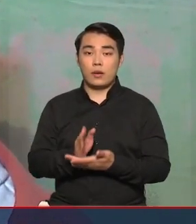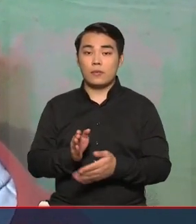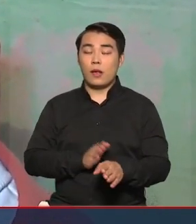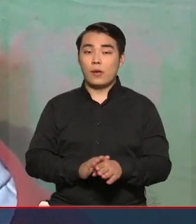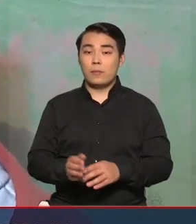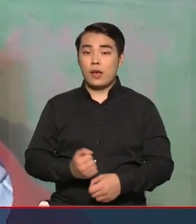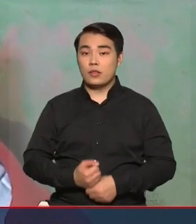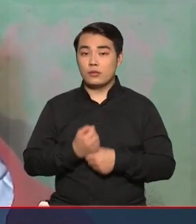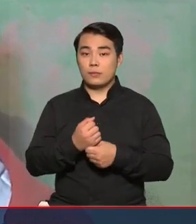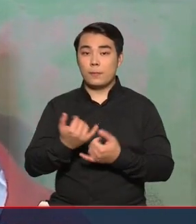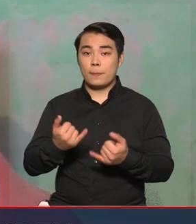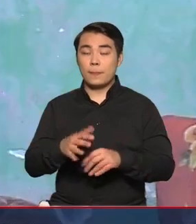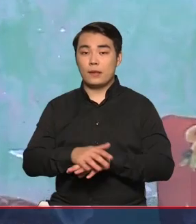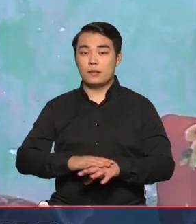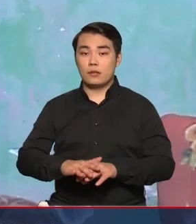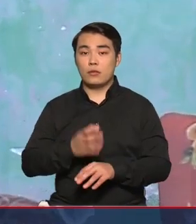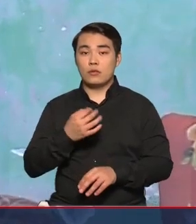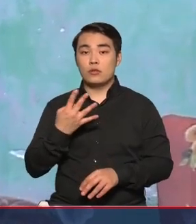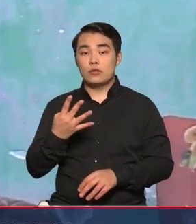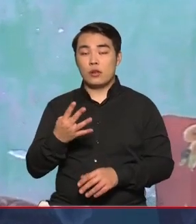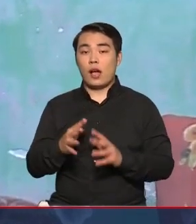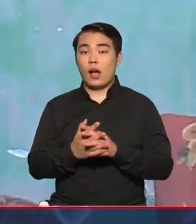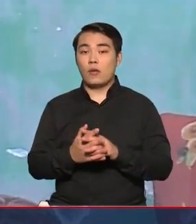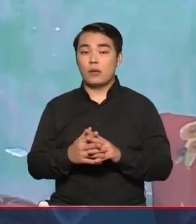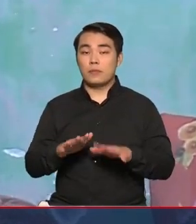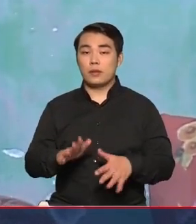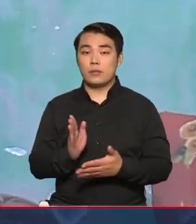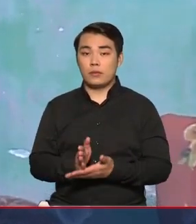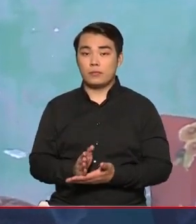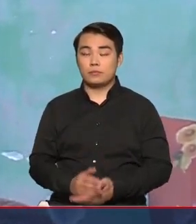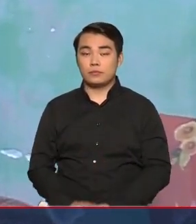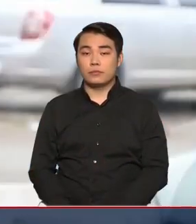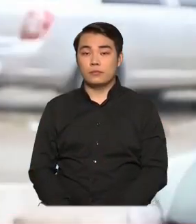Дополнительно поддержку окажут и жителям еще 4 сельских округов.